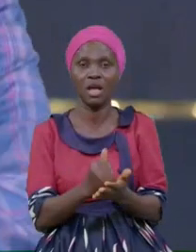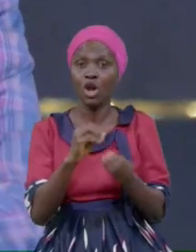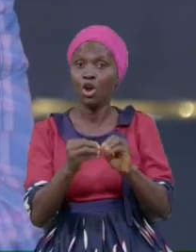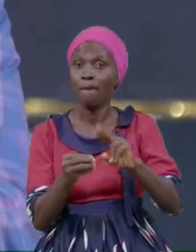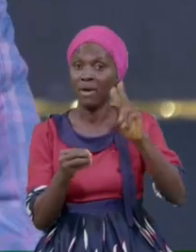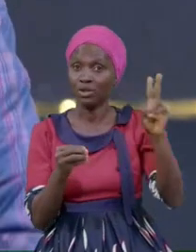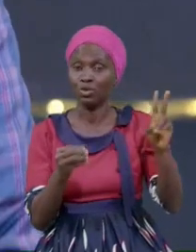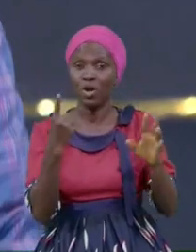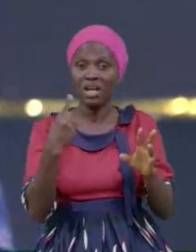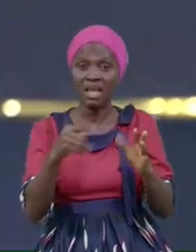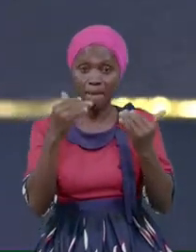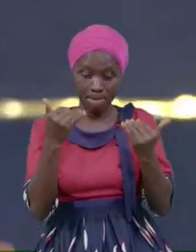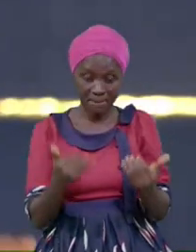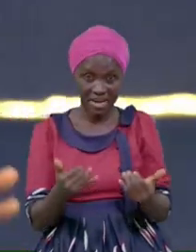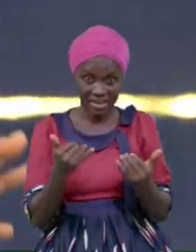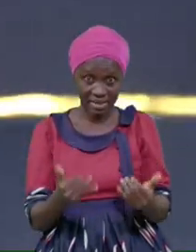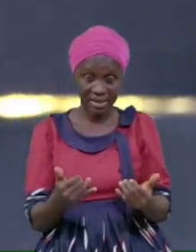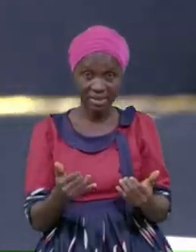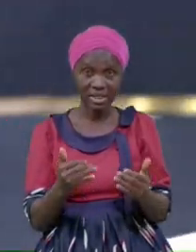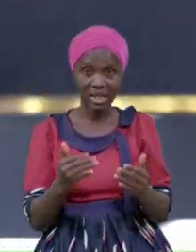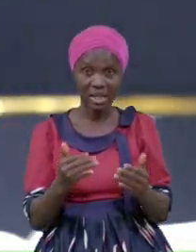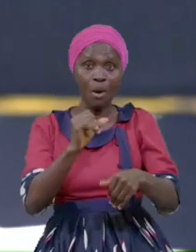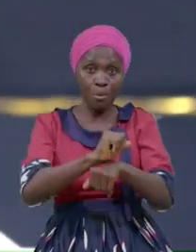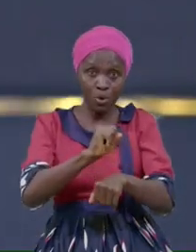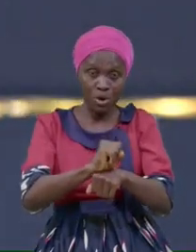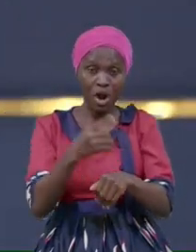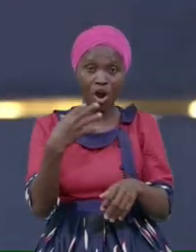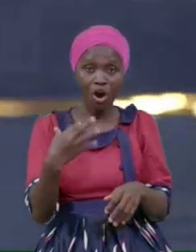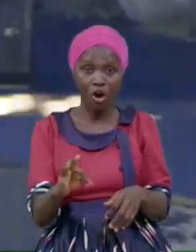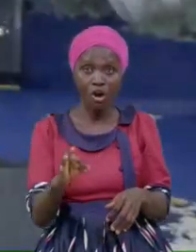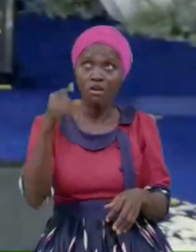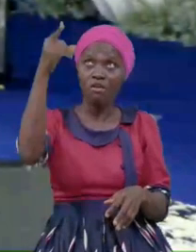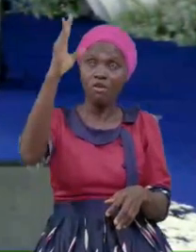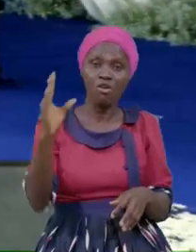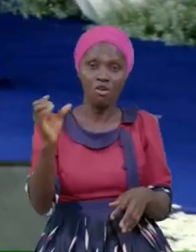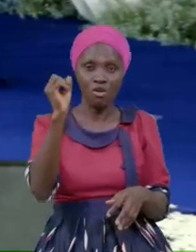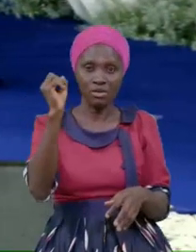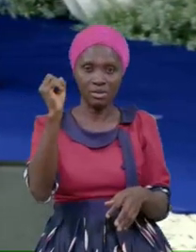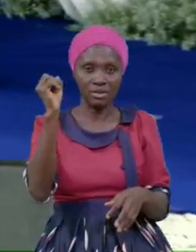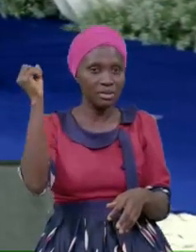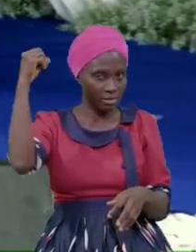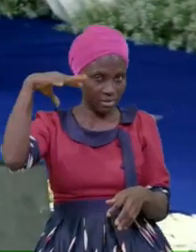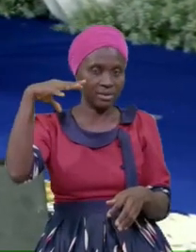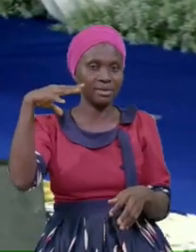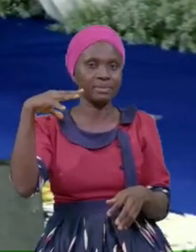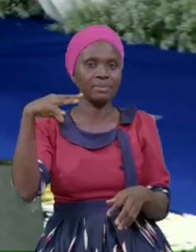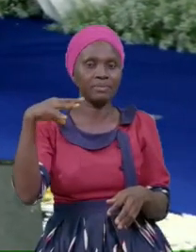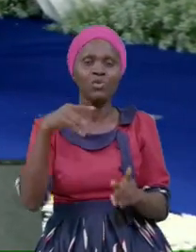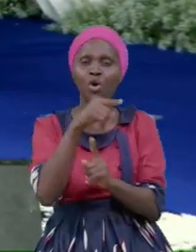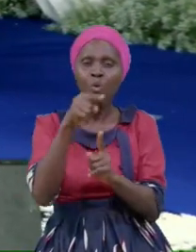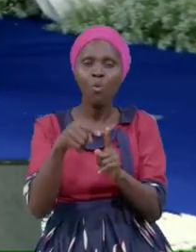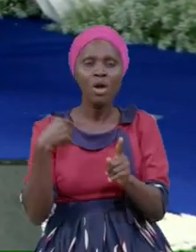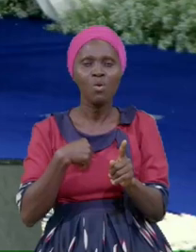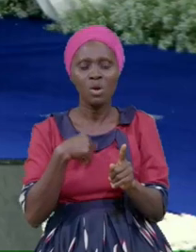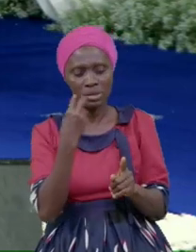actuels de la grâce de Dieu. Les produits actuels de la grâce de Dieu. Quand nous disons